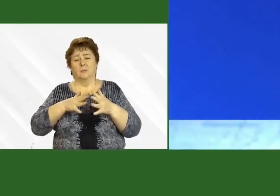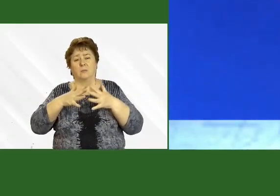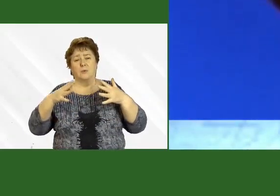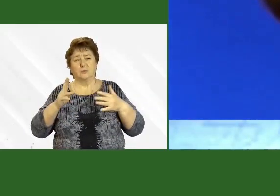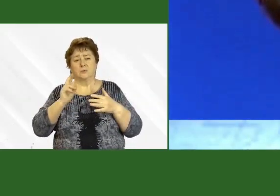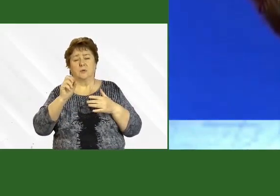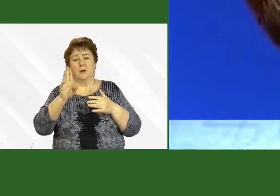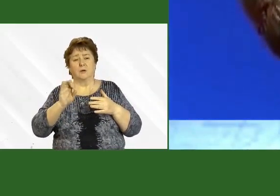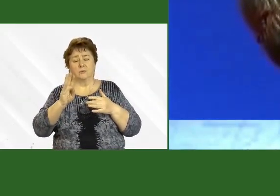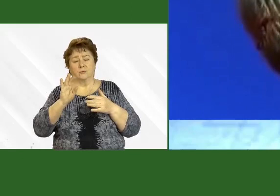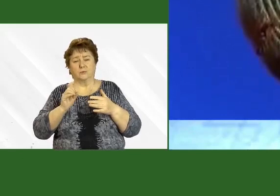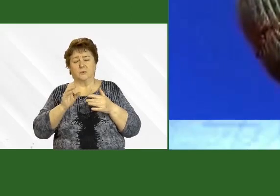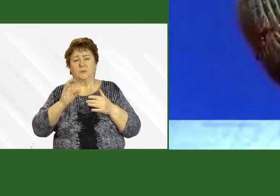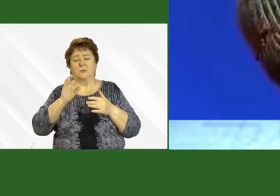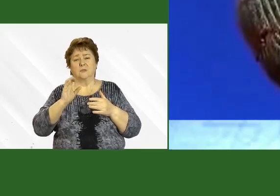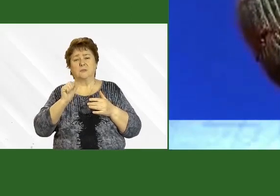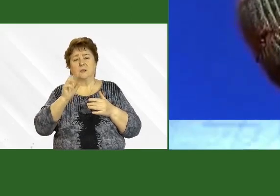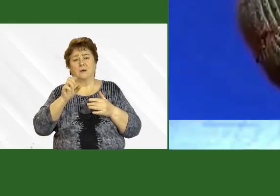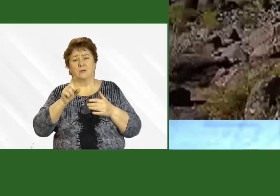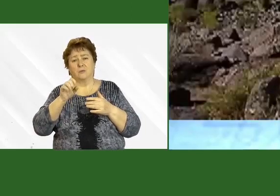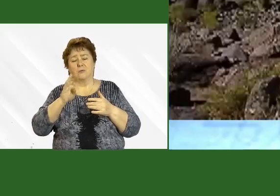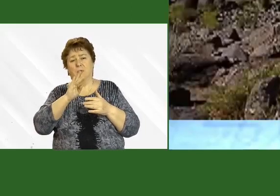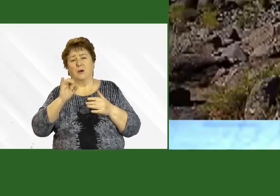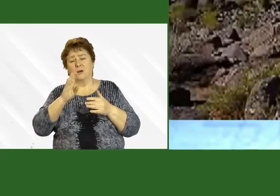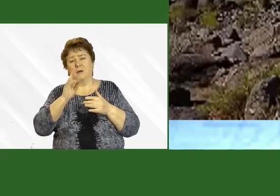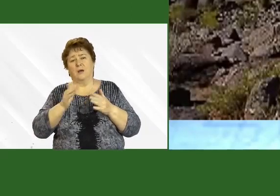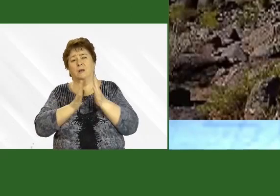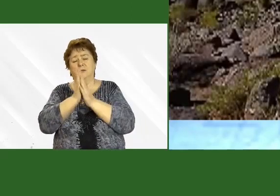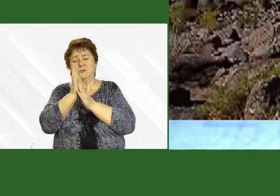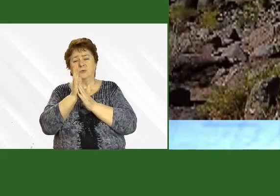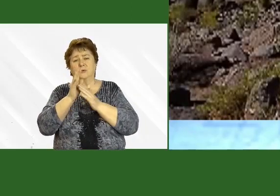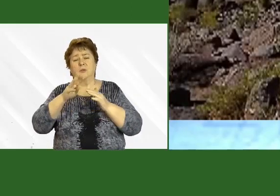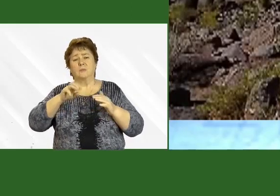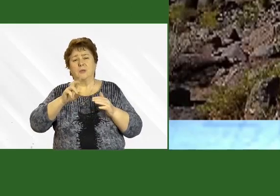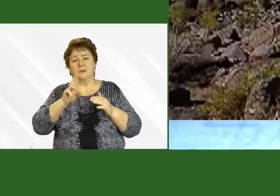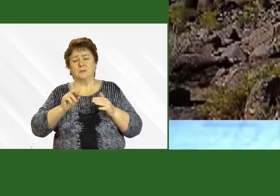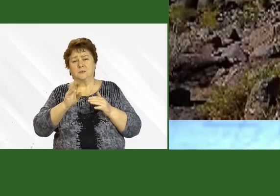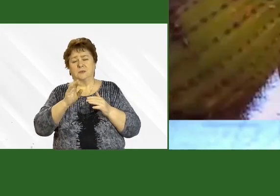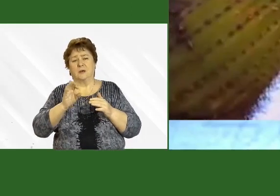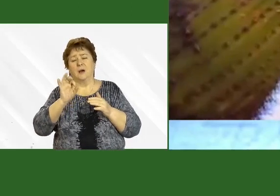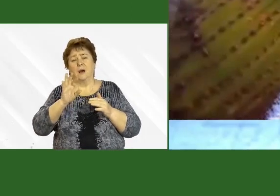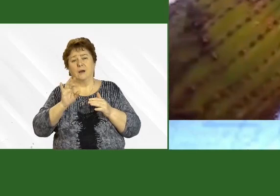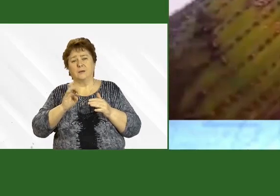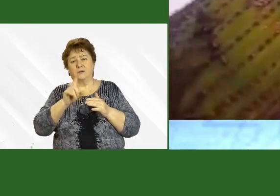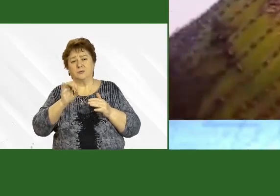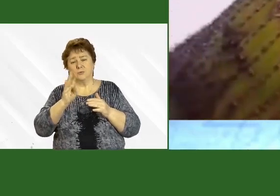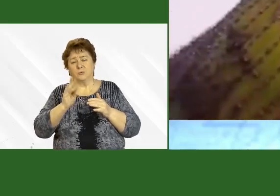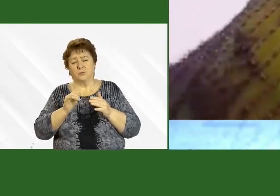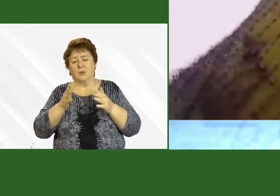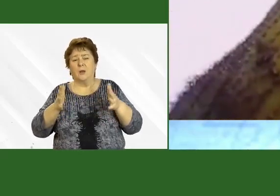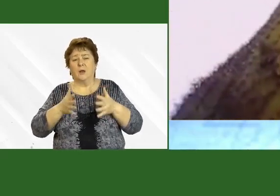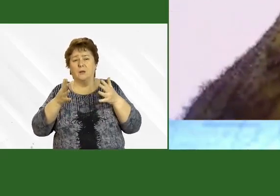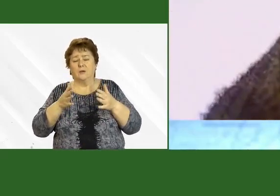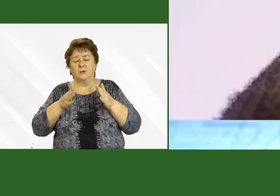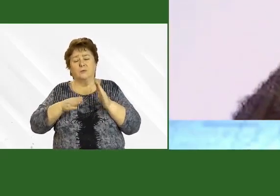кактус мире со гуара растет мексике и в штате аризона он легко